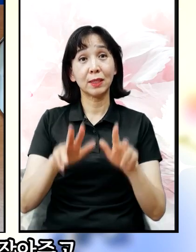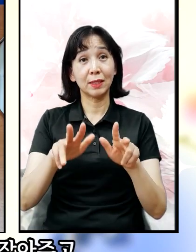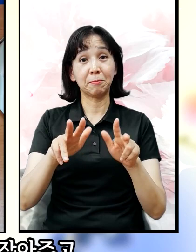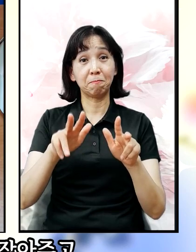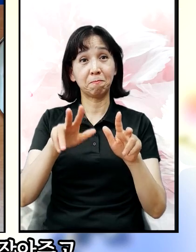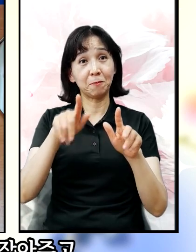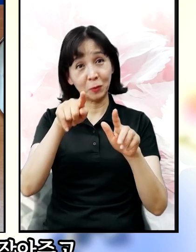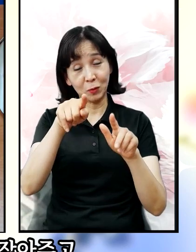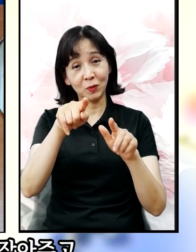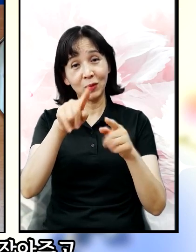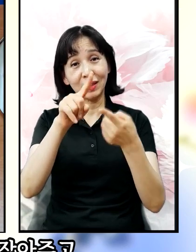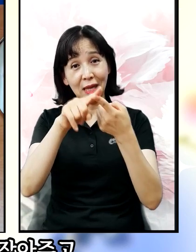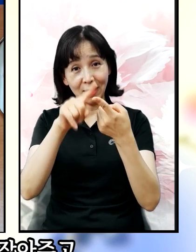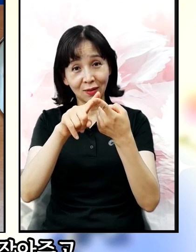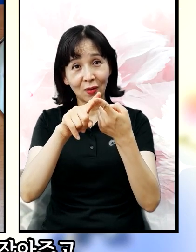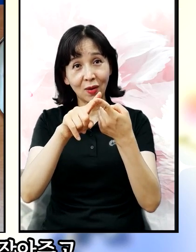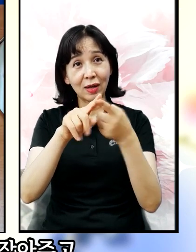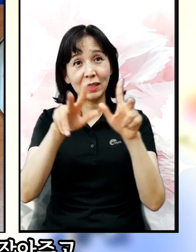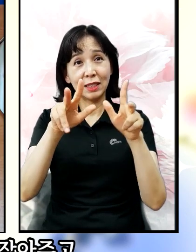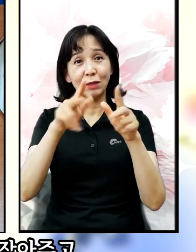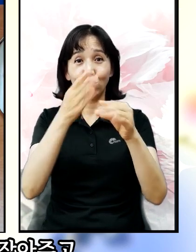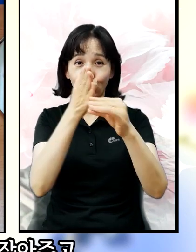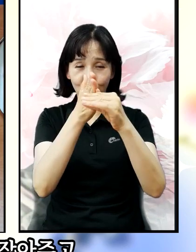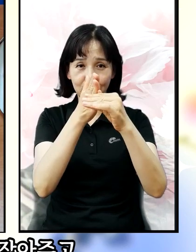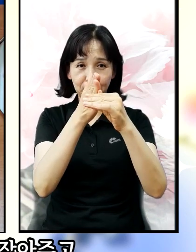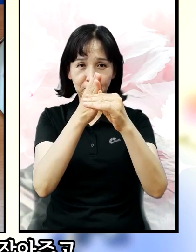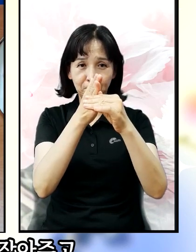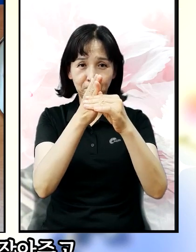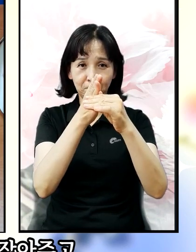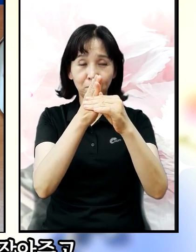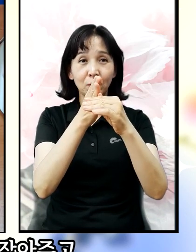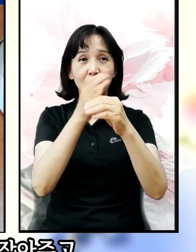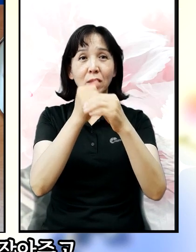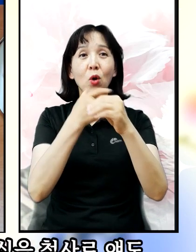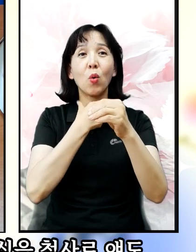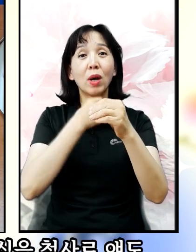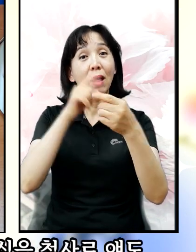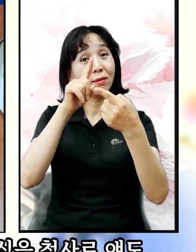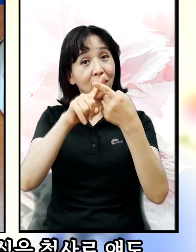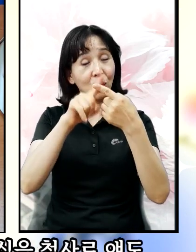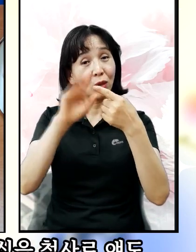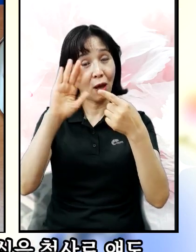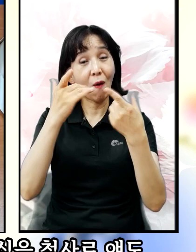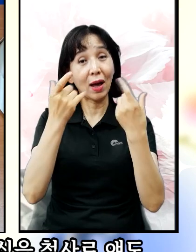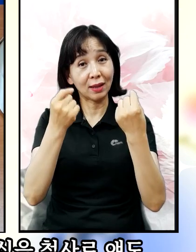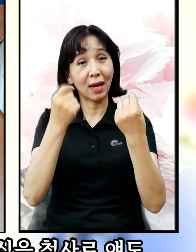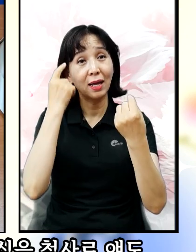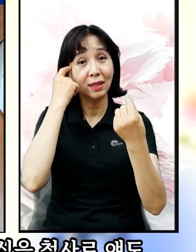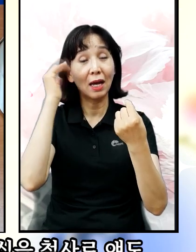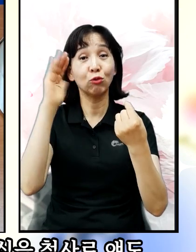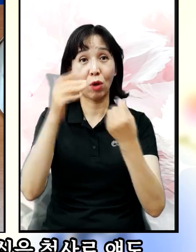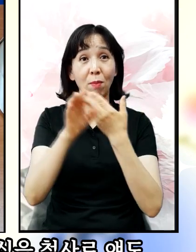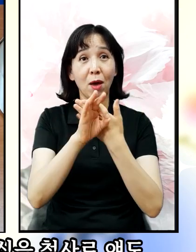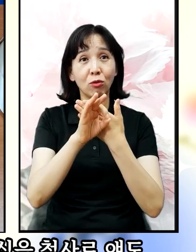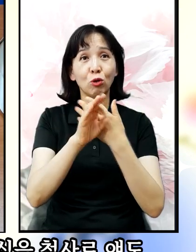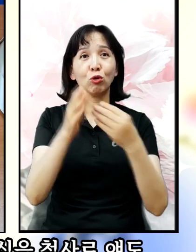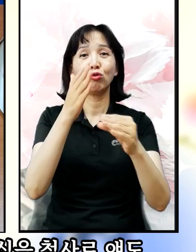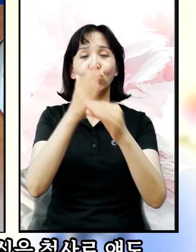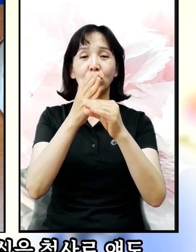자, 그러면 이 상태에서 중심을 잡아주고 원하는 만큼 된 것 같다